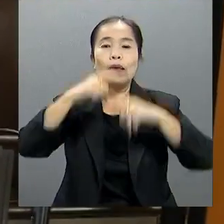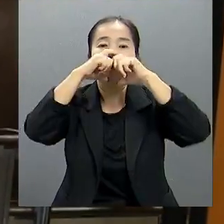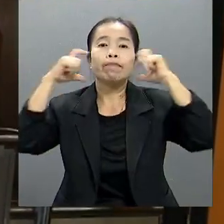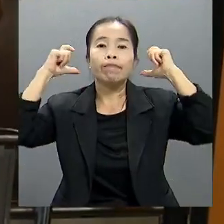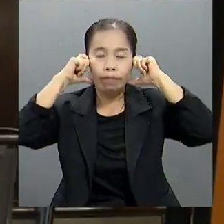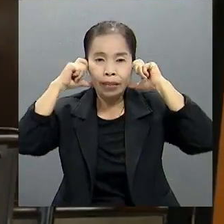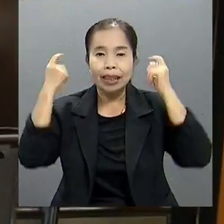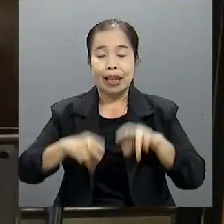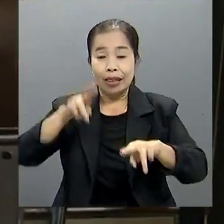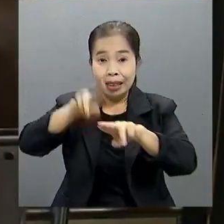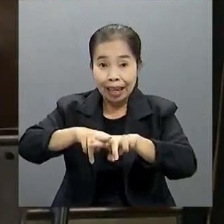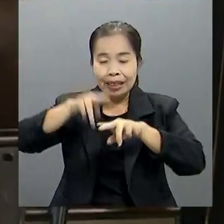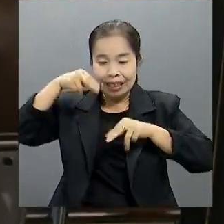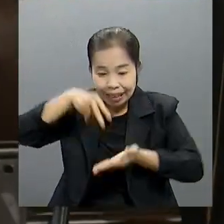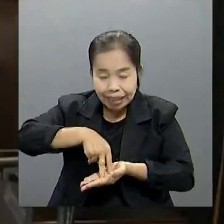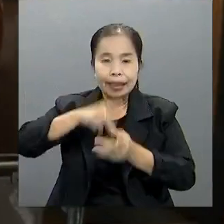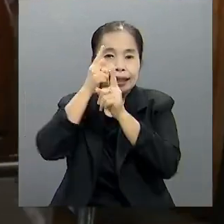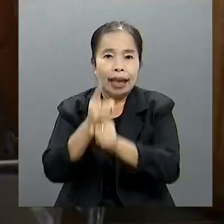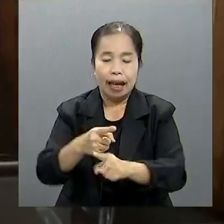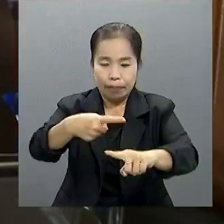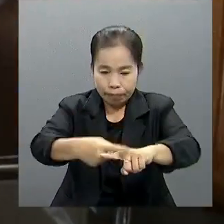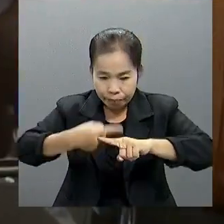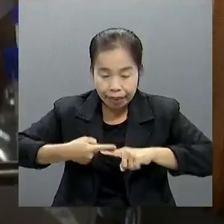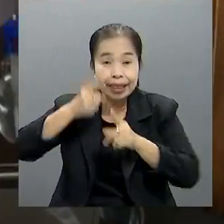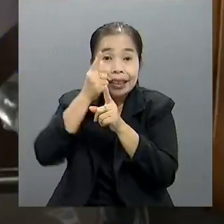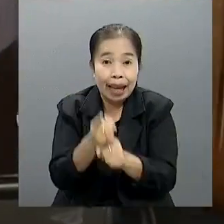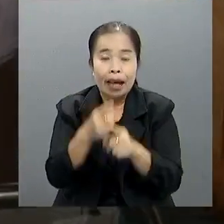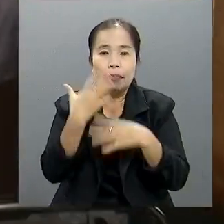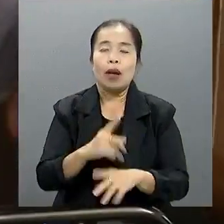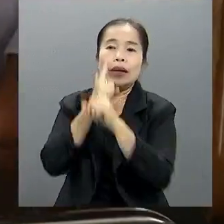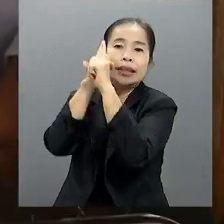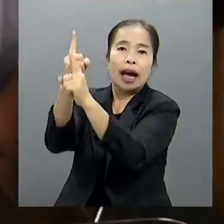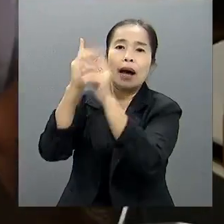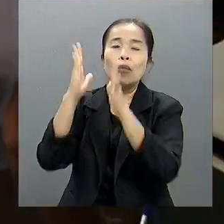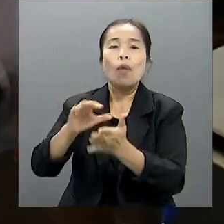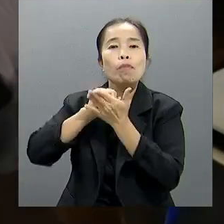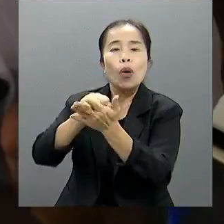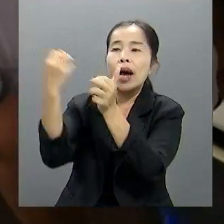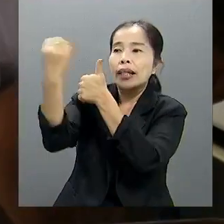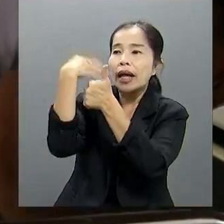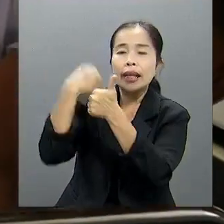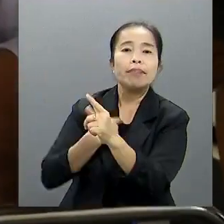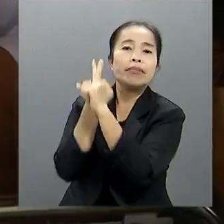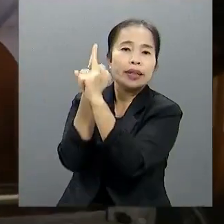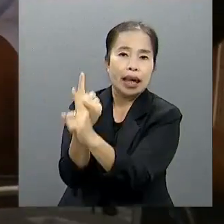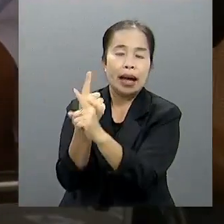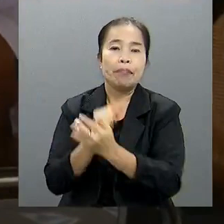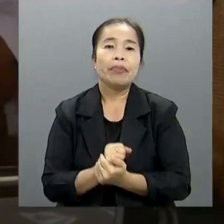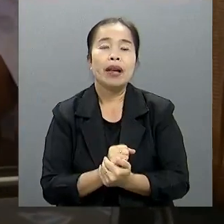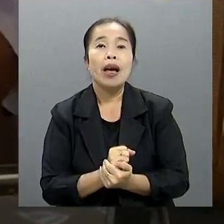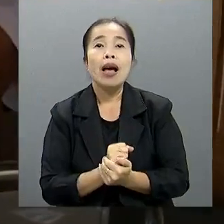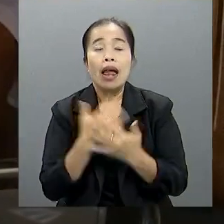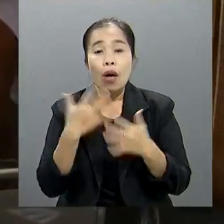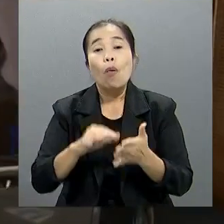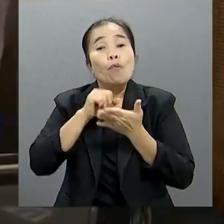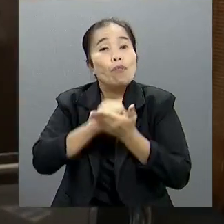ยื่นตามจดทกำหนดเอาไ้ปฏิบัิตามคำแนะนำของพนธรงานอย่างเคร่งครัดครัและเช่นเกยครั การใช้บริการทกครั้งควรท